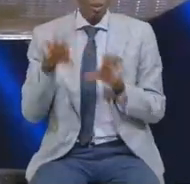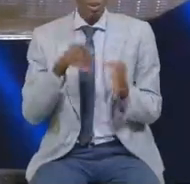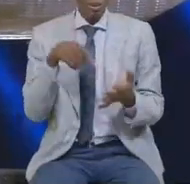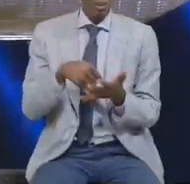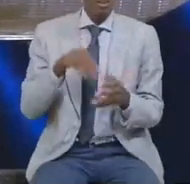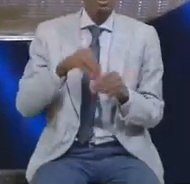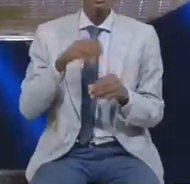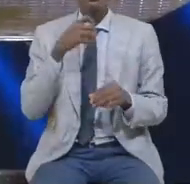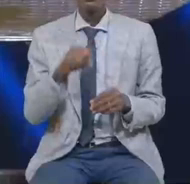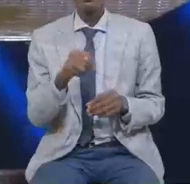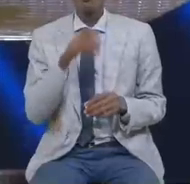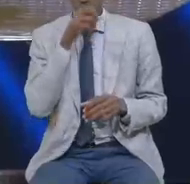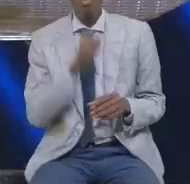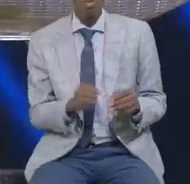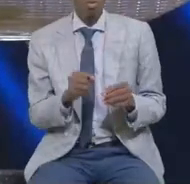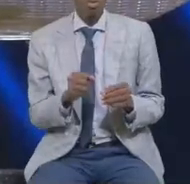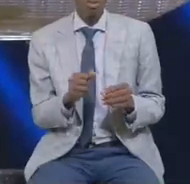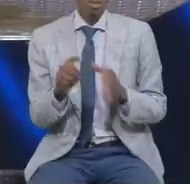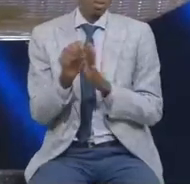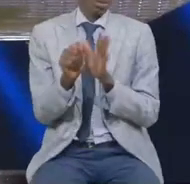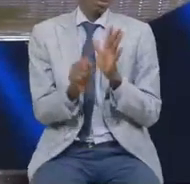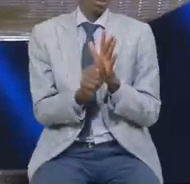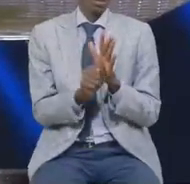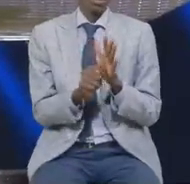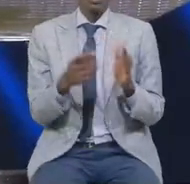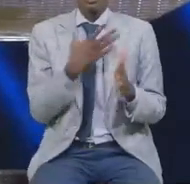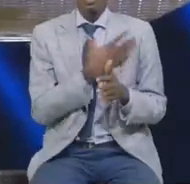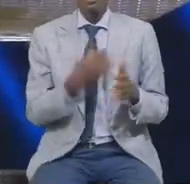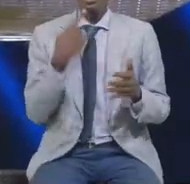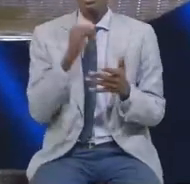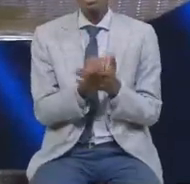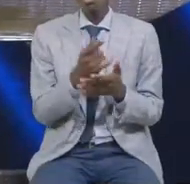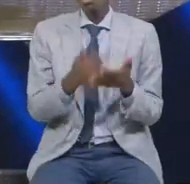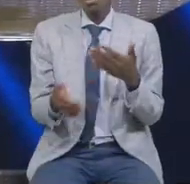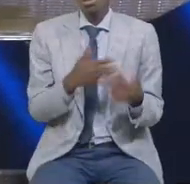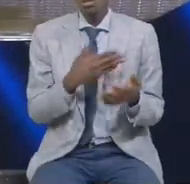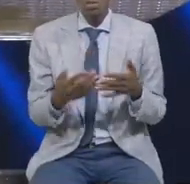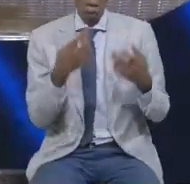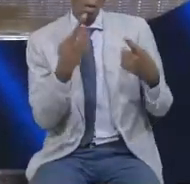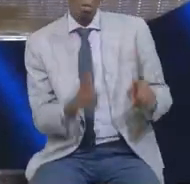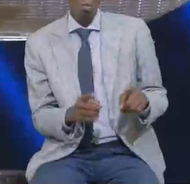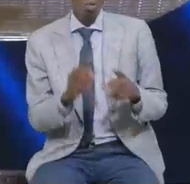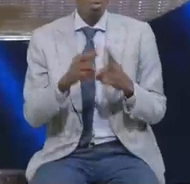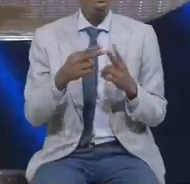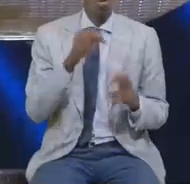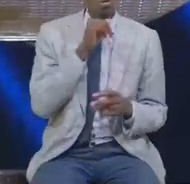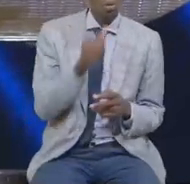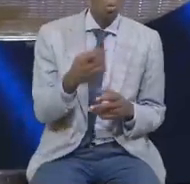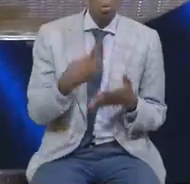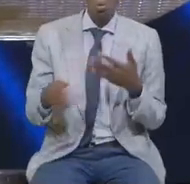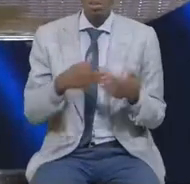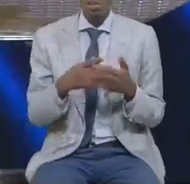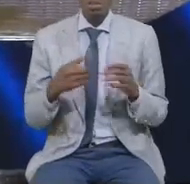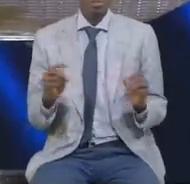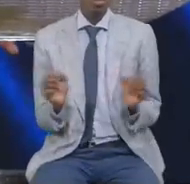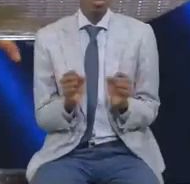et ceux qui ne savaient pas, si c'est qu'ils savaient le Nouveau Testament, ils diraient que quelle que soit la menace, quelle que soit l'épreuve,